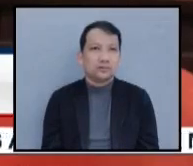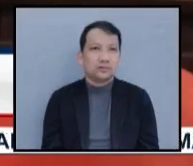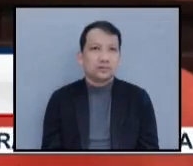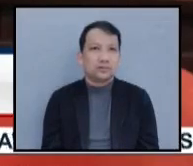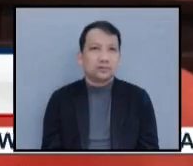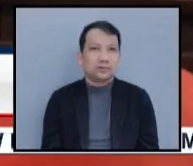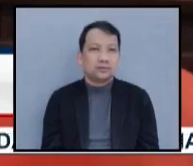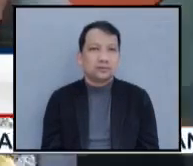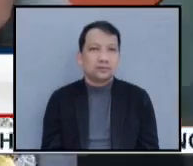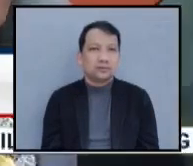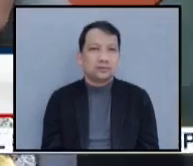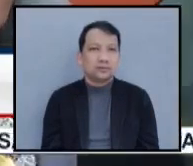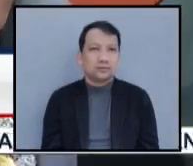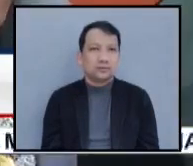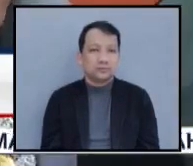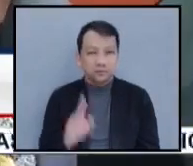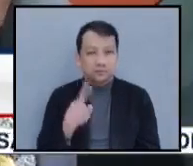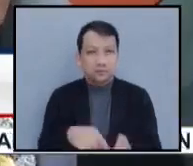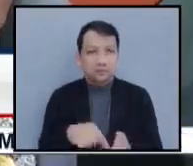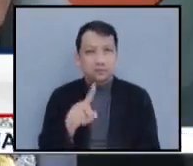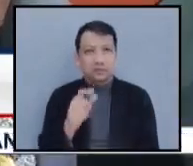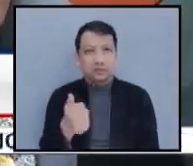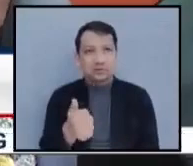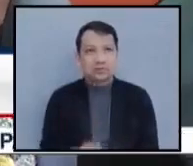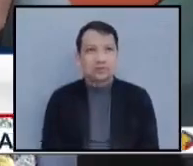365 times 14. 1,110 po. Wow! Correct! Yay! It's